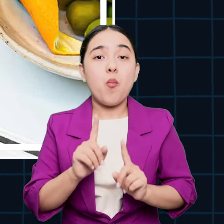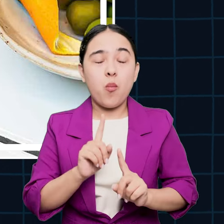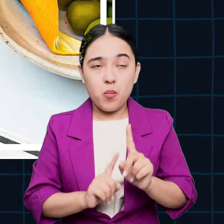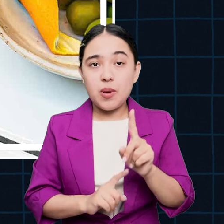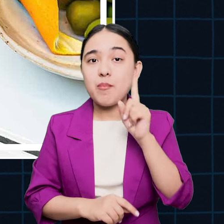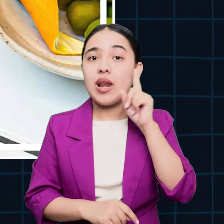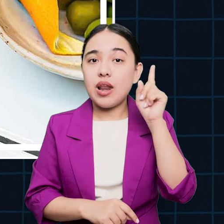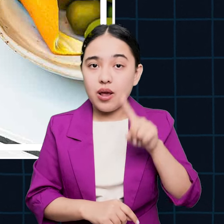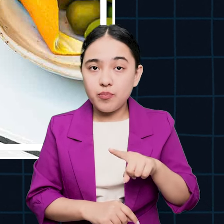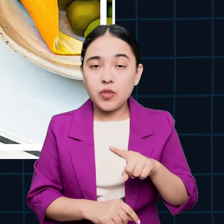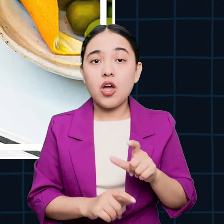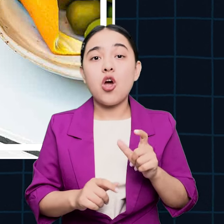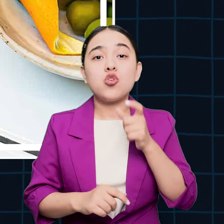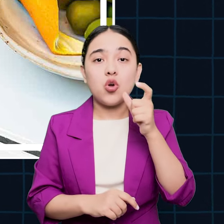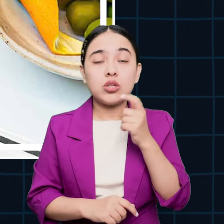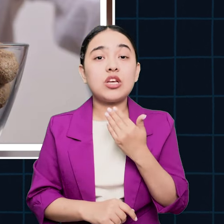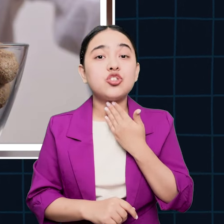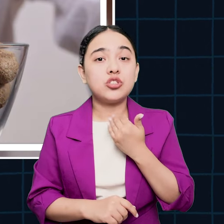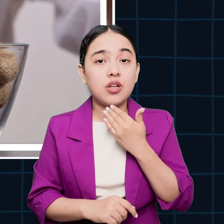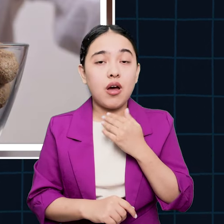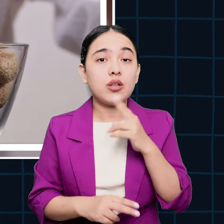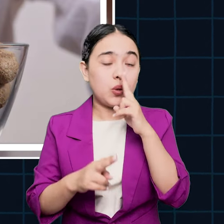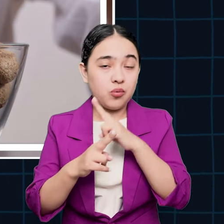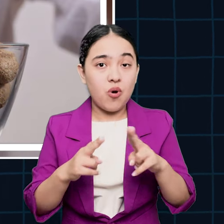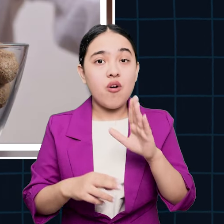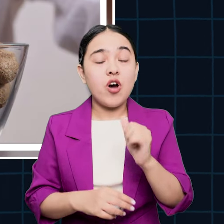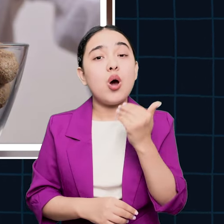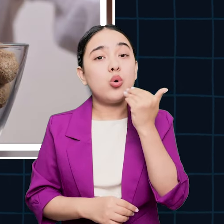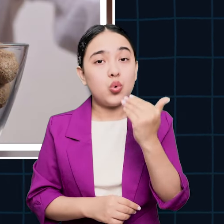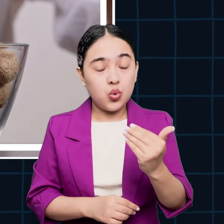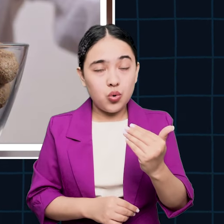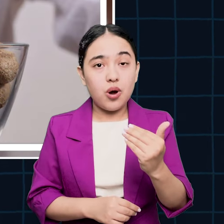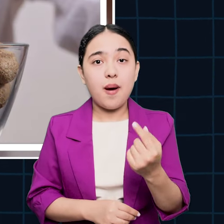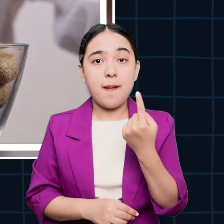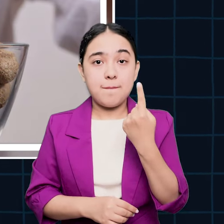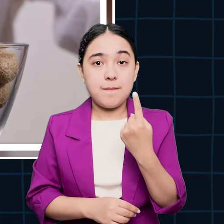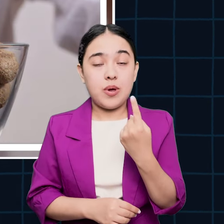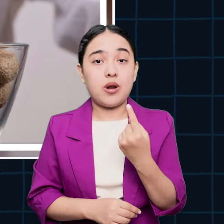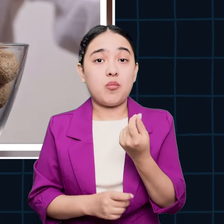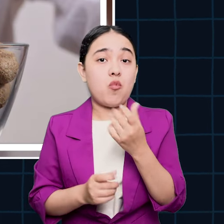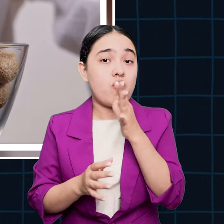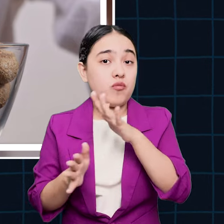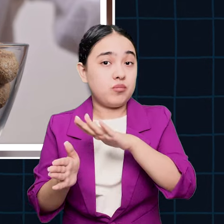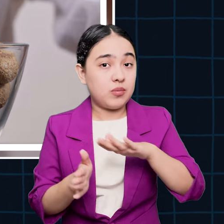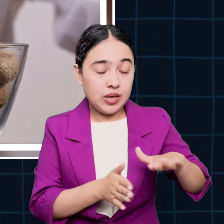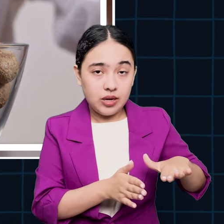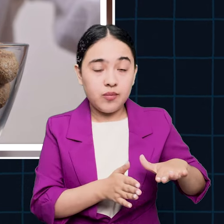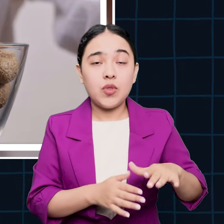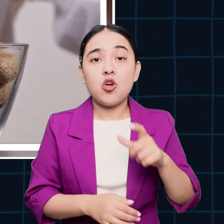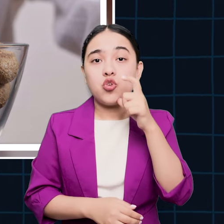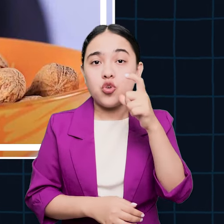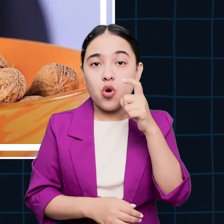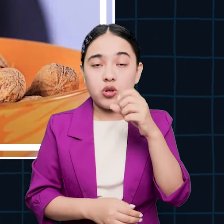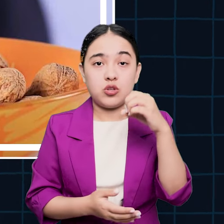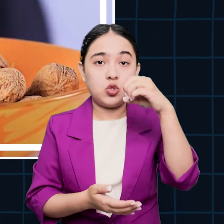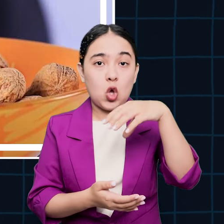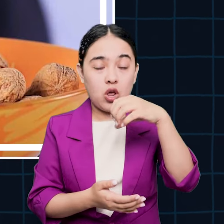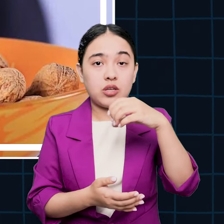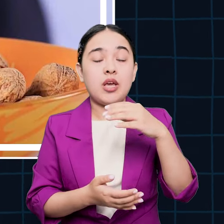boshlaganda bilamizki, yong'oq ishtahani bo'g'adi va u bir ozdan keyin o'sha yong'oq